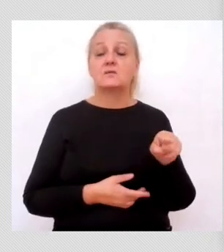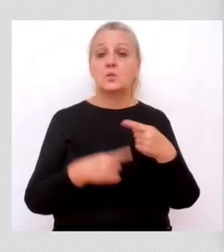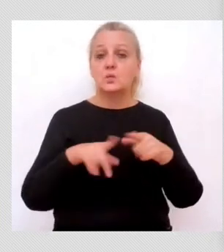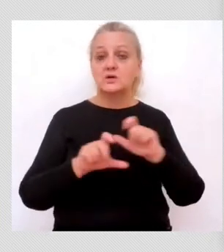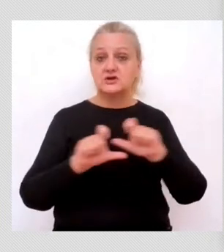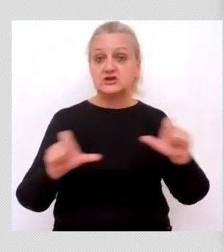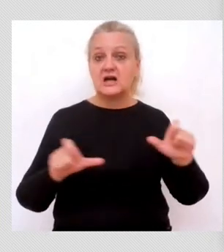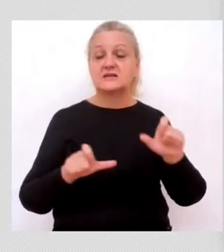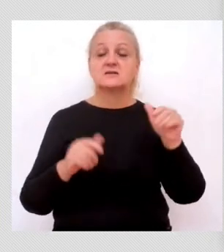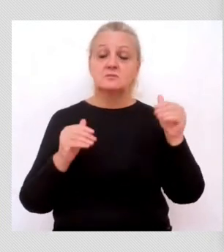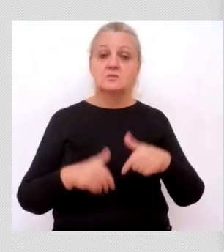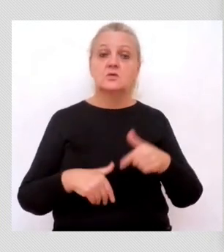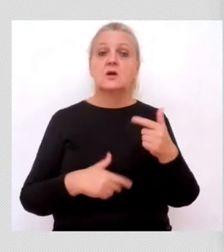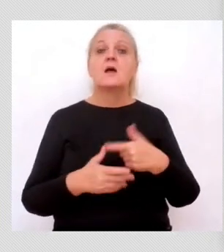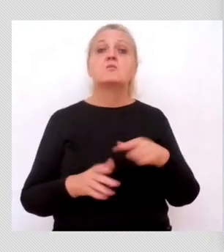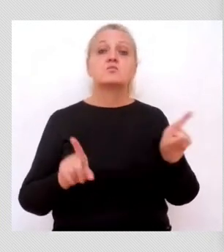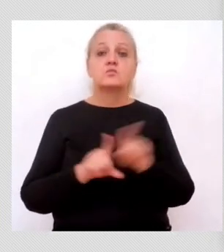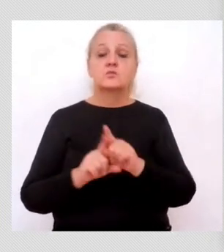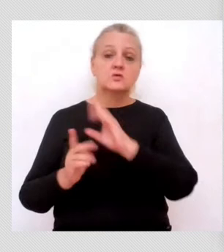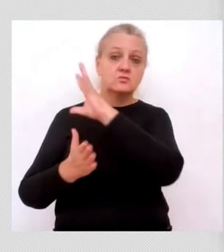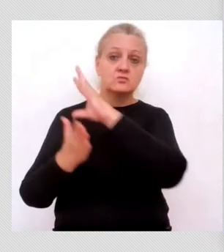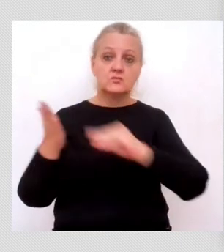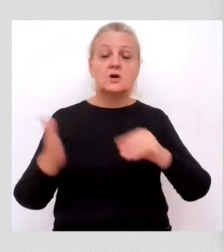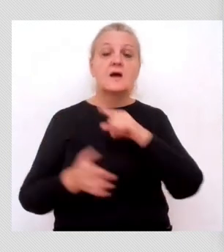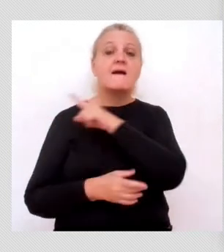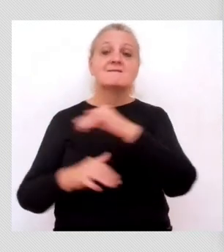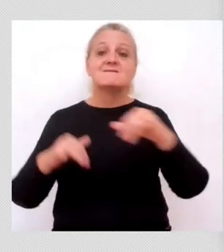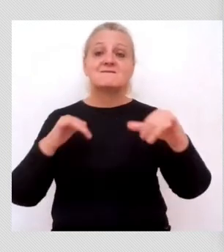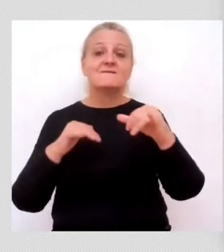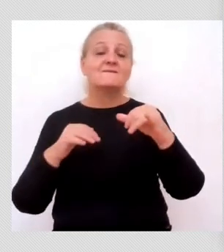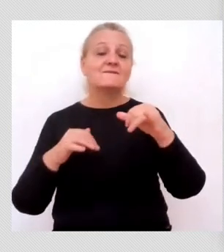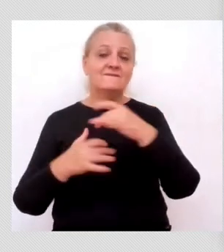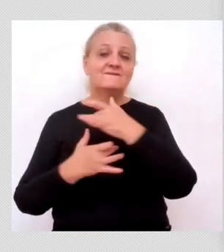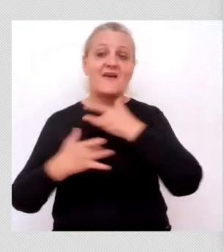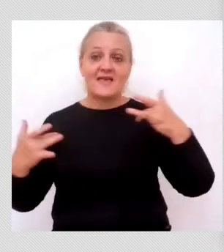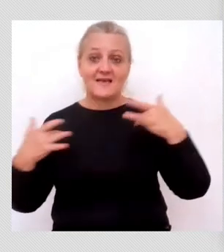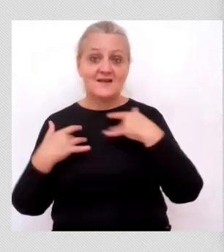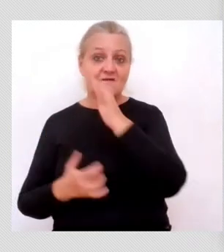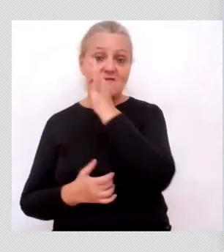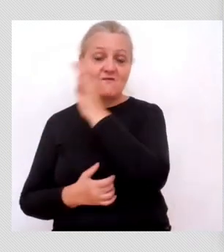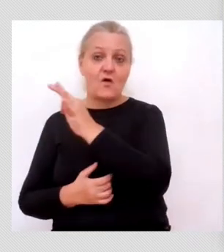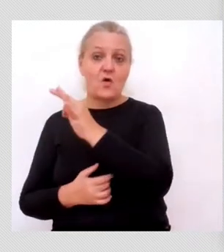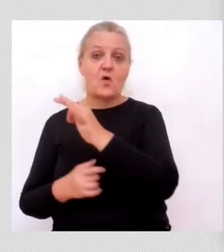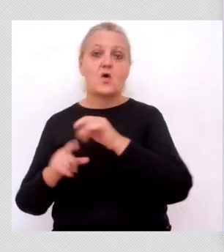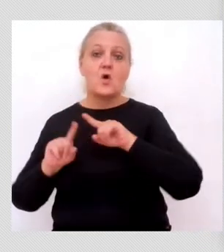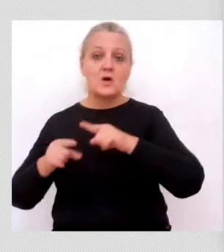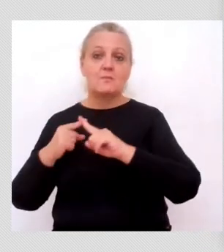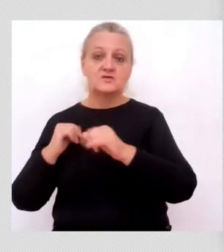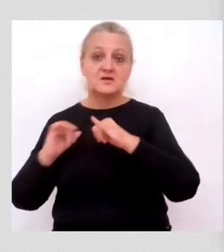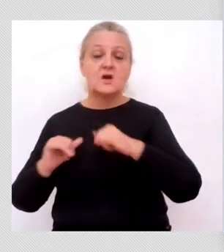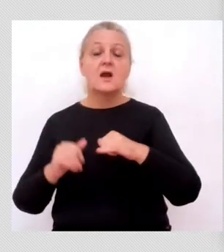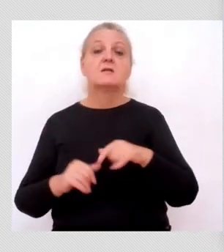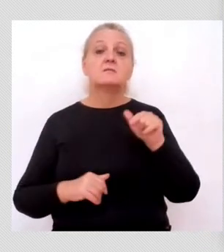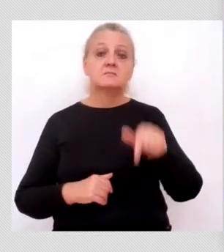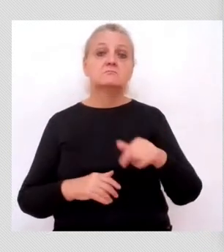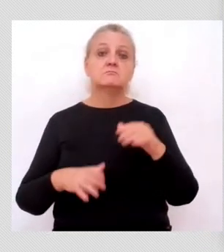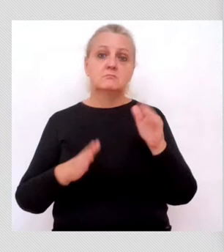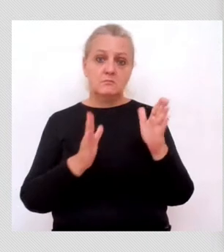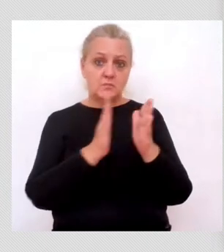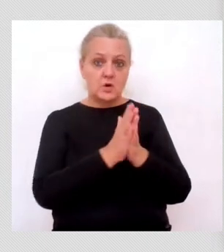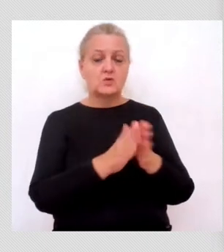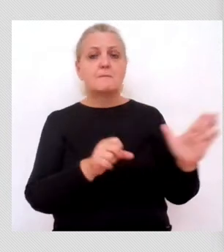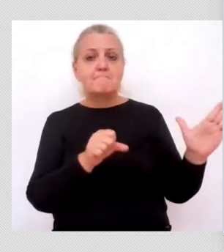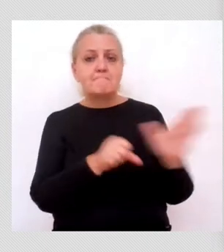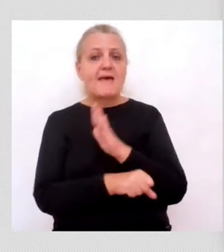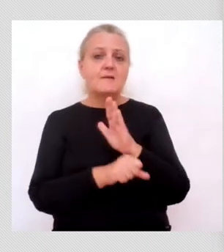wzorem węgierskich organizacji pozarządowych, wystąpić o apel o pełną misję obserwacyjną OBWE. Ta pełna